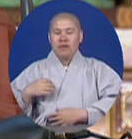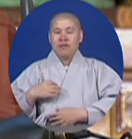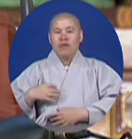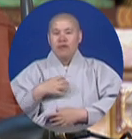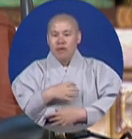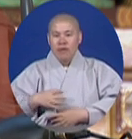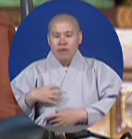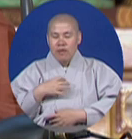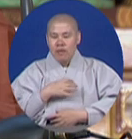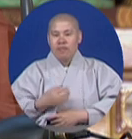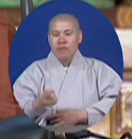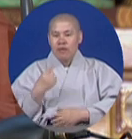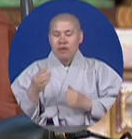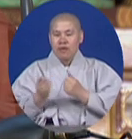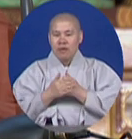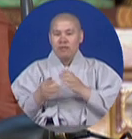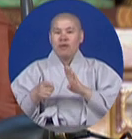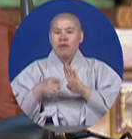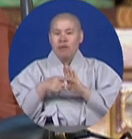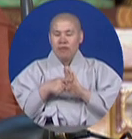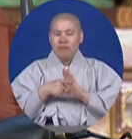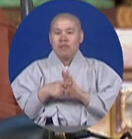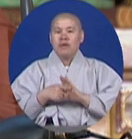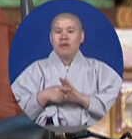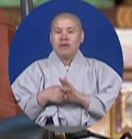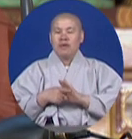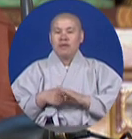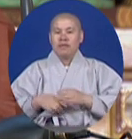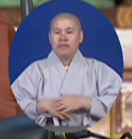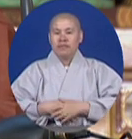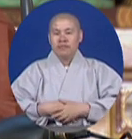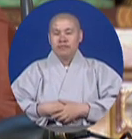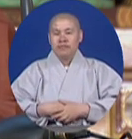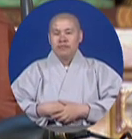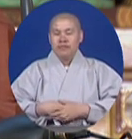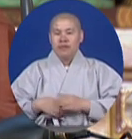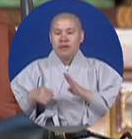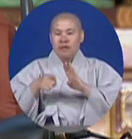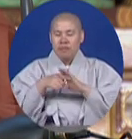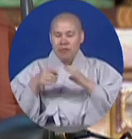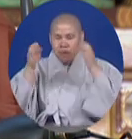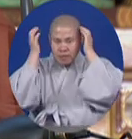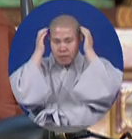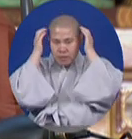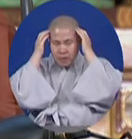업장, 고장. 그러면 이 업이 고가 오는 것은